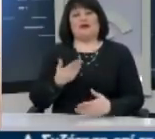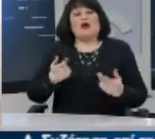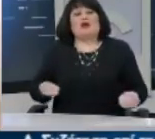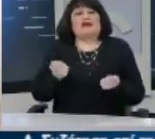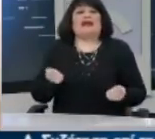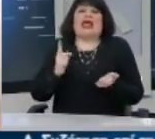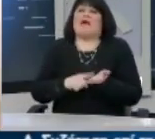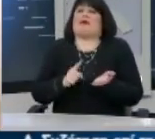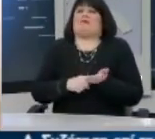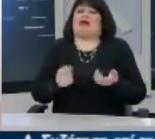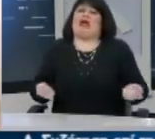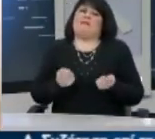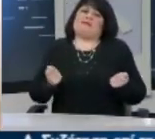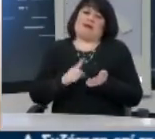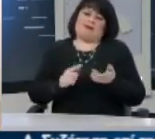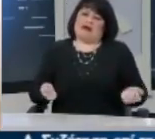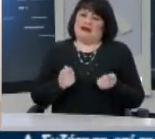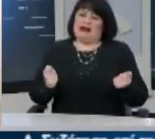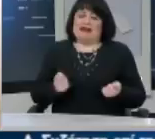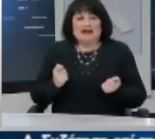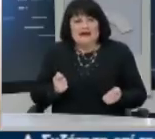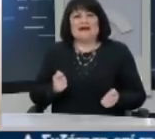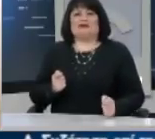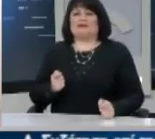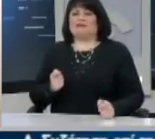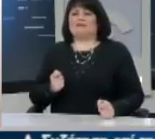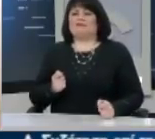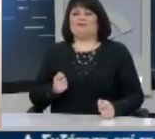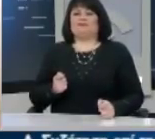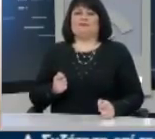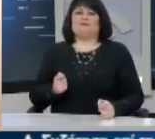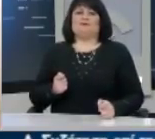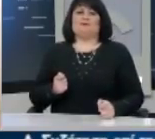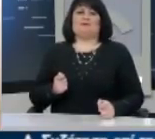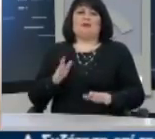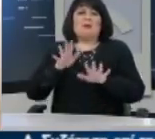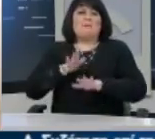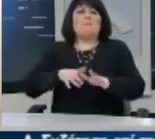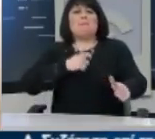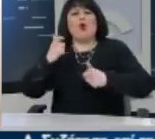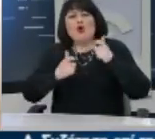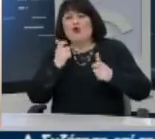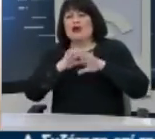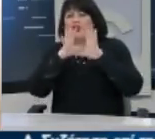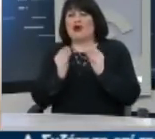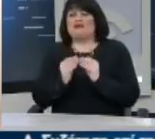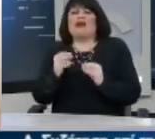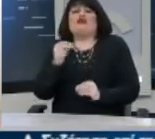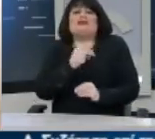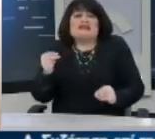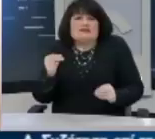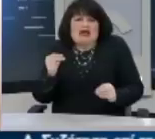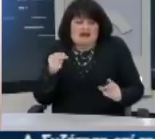οι προϋποθέσεις σε σχέση με τα τρένα που φεύγανε οι πορείες οι διαδηλώσεις αυτά είναι